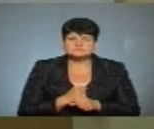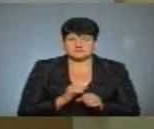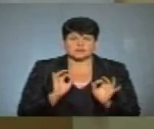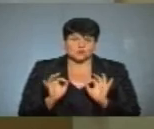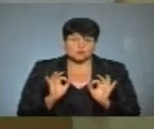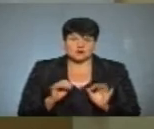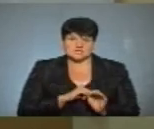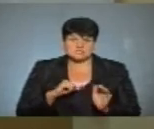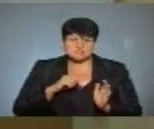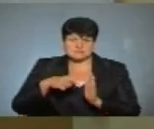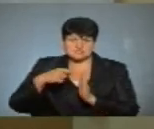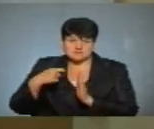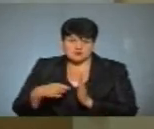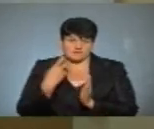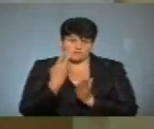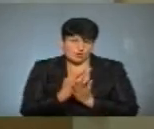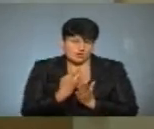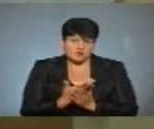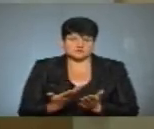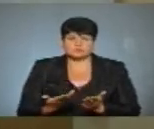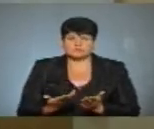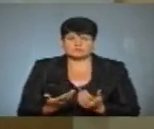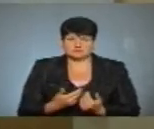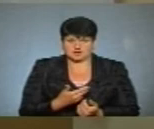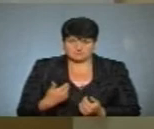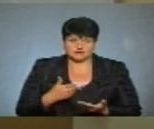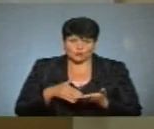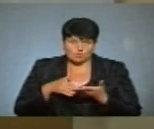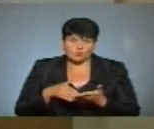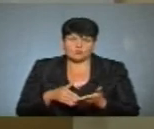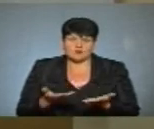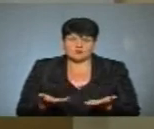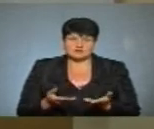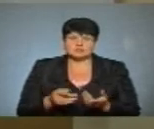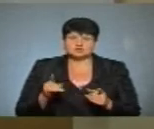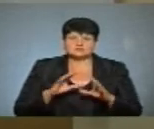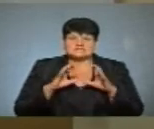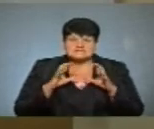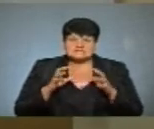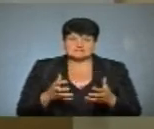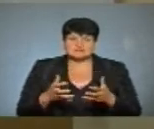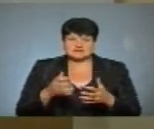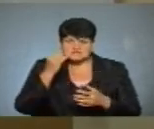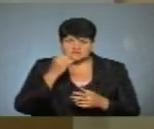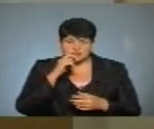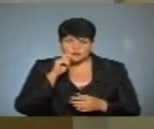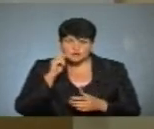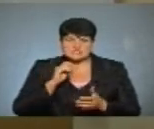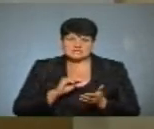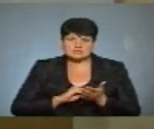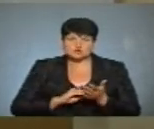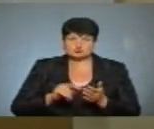нормально, і сам знімав, і показував, і ми допомагали таким чином, аби світ і завдяки українським